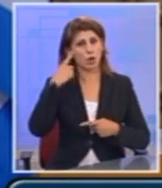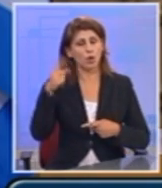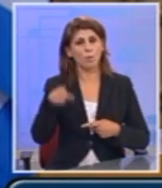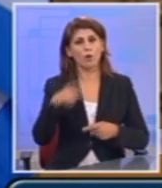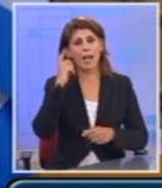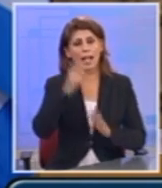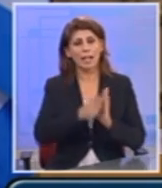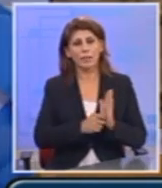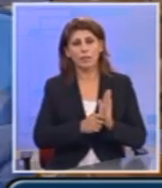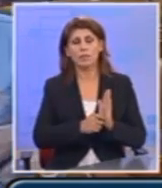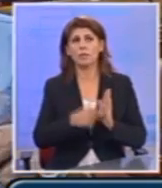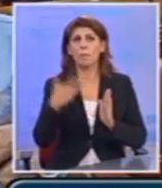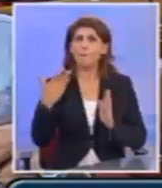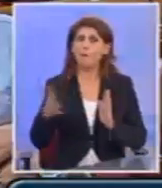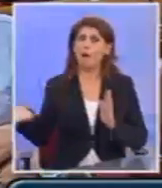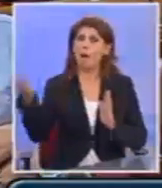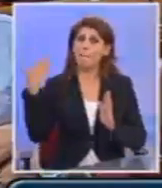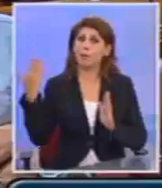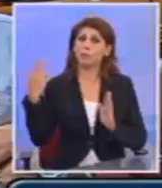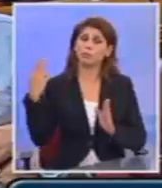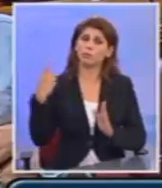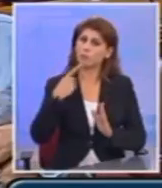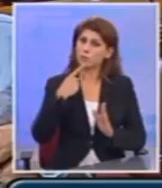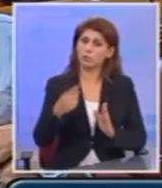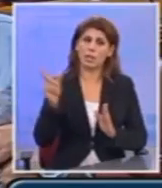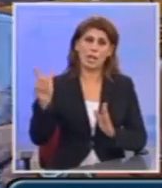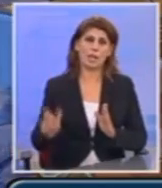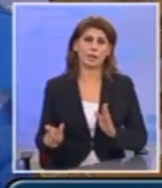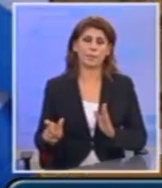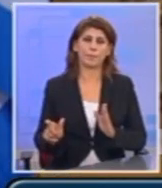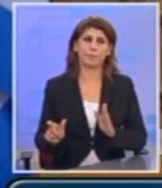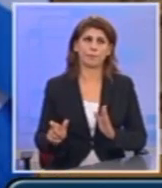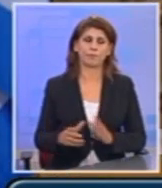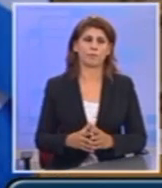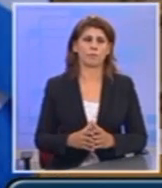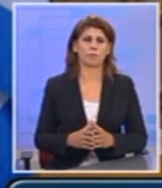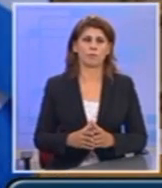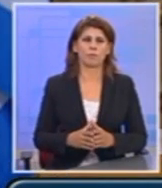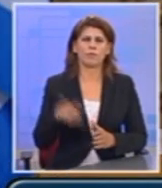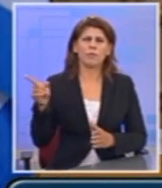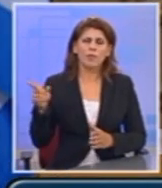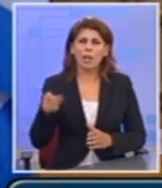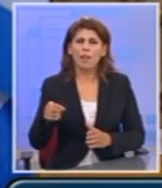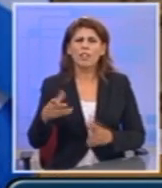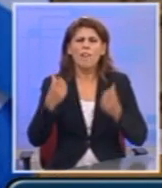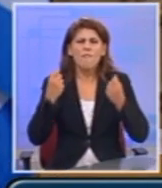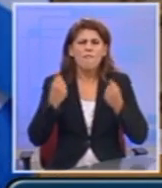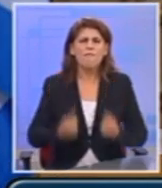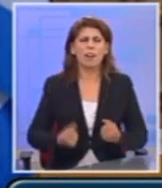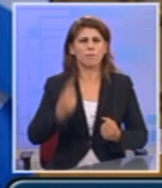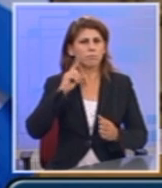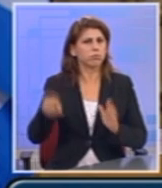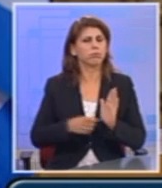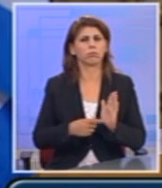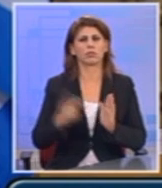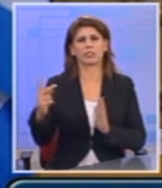οποία ήδη από τότε επισημαίνει εκείνες τις βαριές παραβιάσεις των